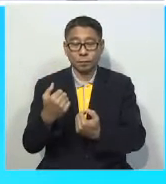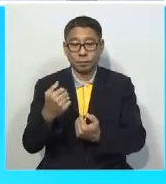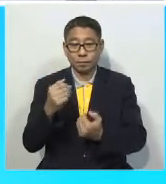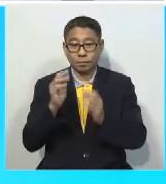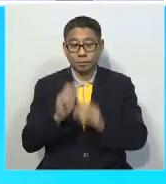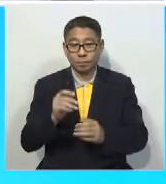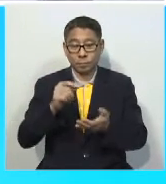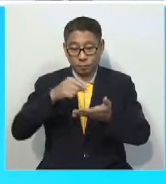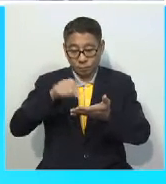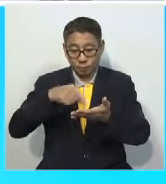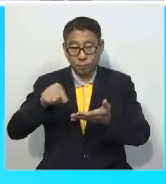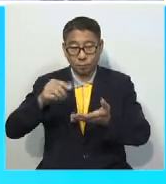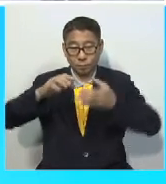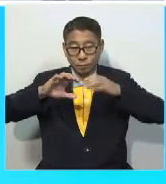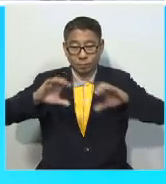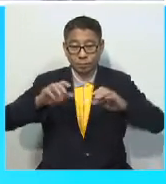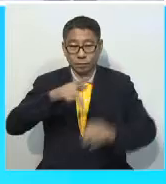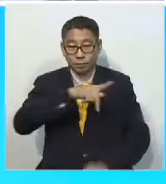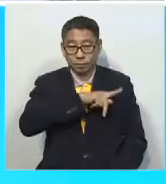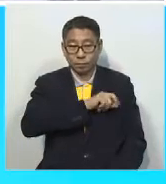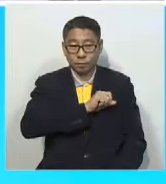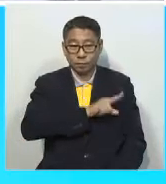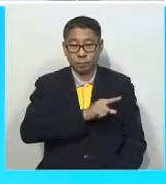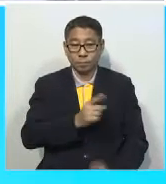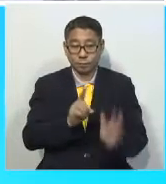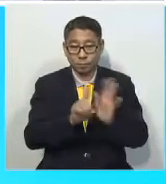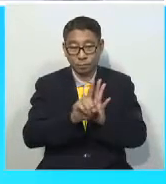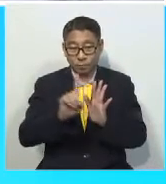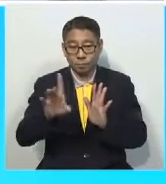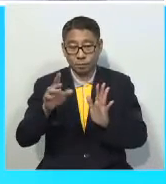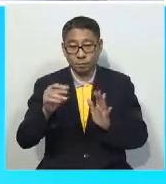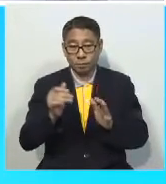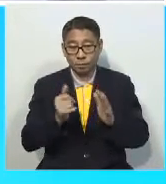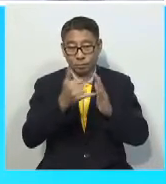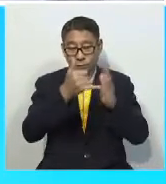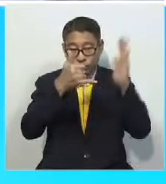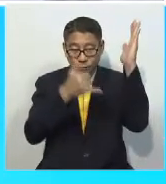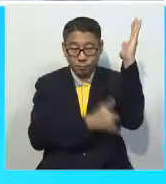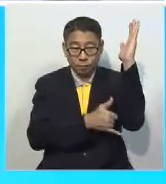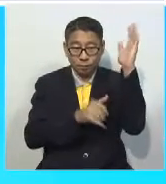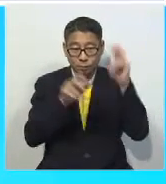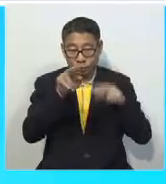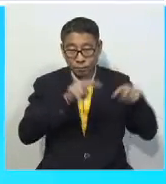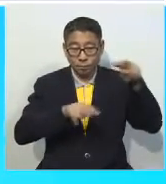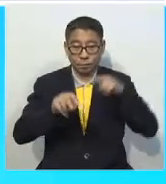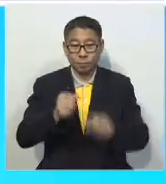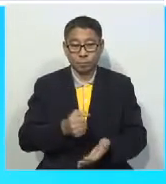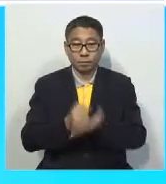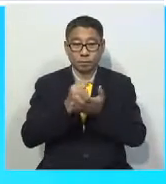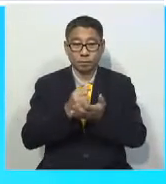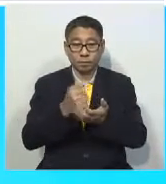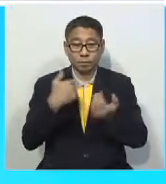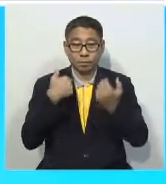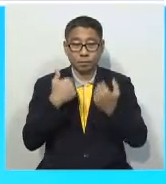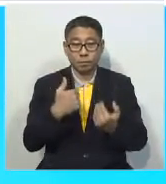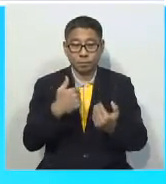การของสำนักงานพระพุทธศาสนาแห่งชาติที่ท่านหนึ่งเข้าไปเป็นผู้ที่ช่วยดู